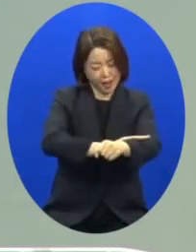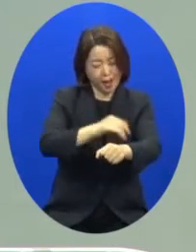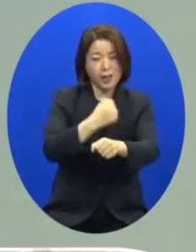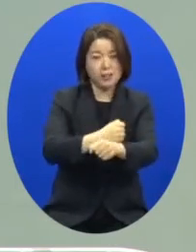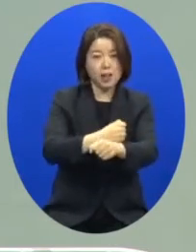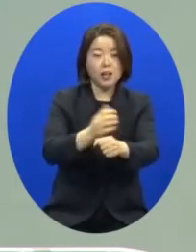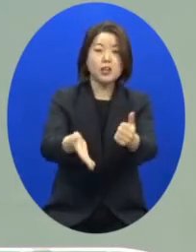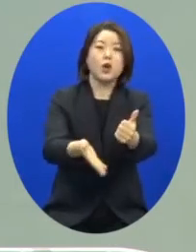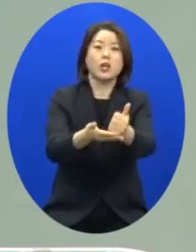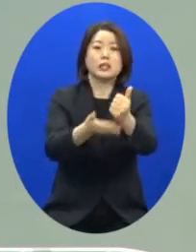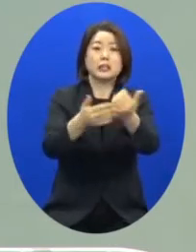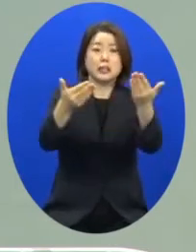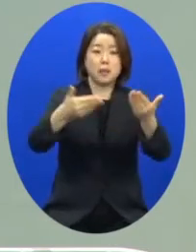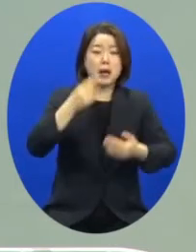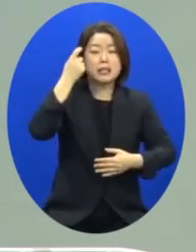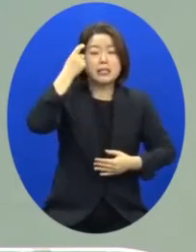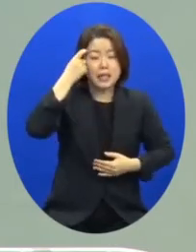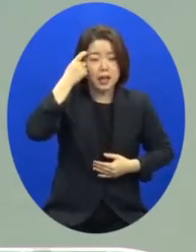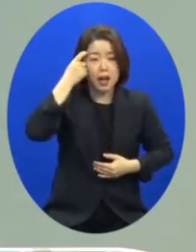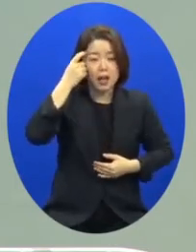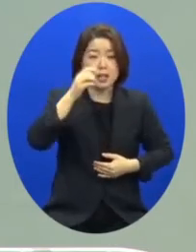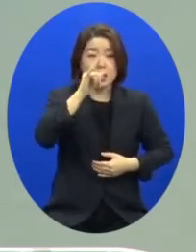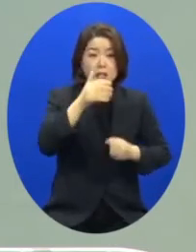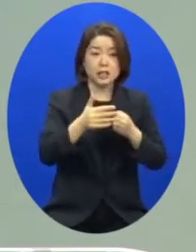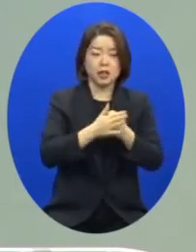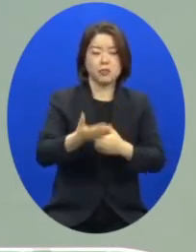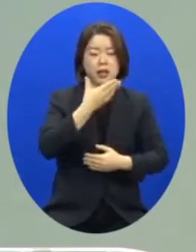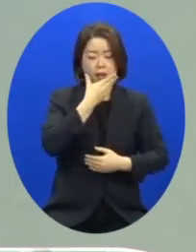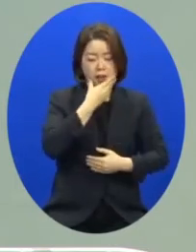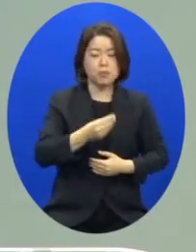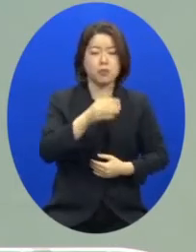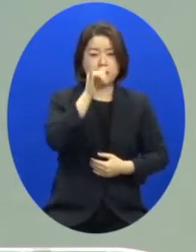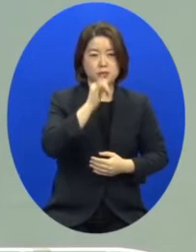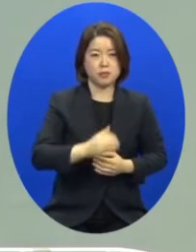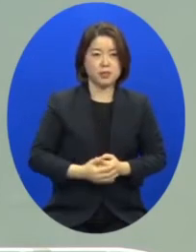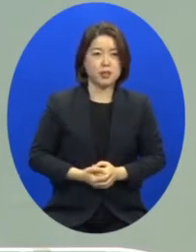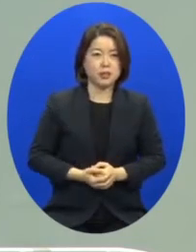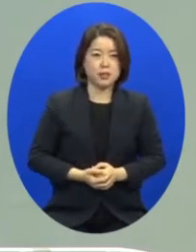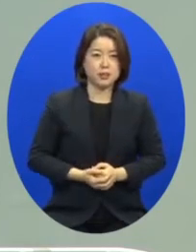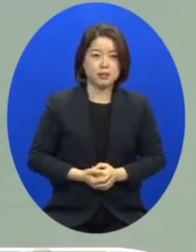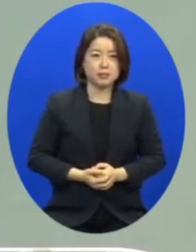그런 칭찬을 받을 생각을 하니 행복한 거죠